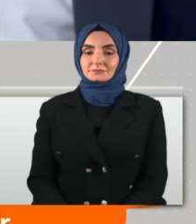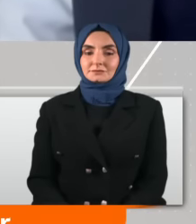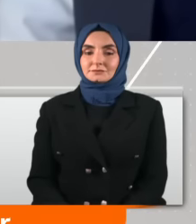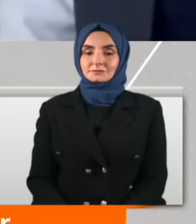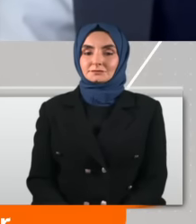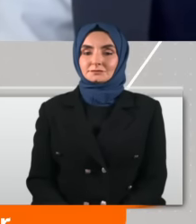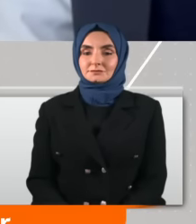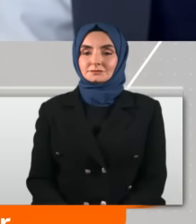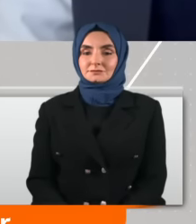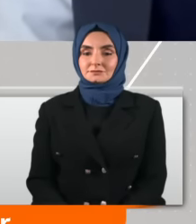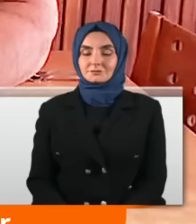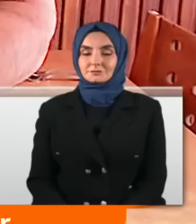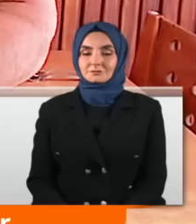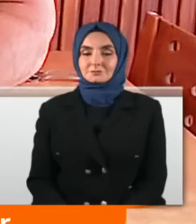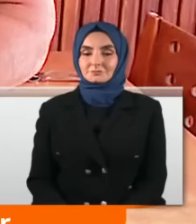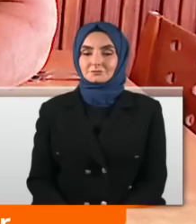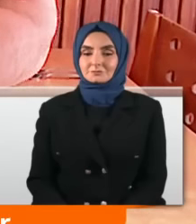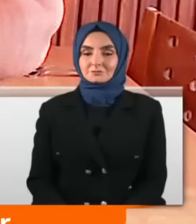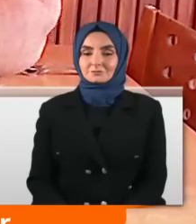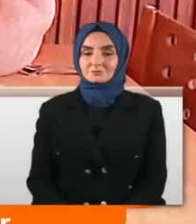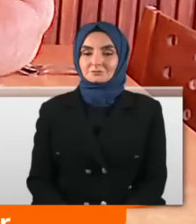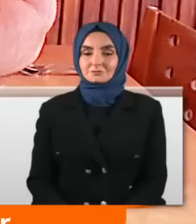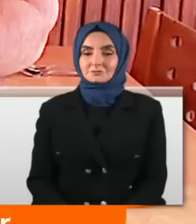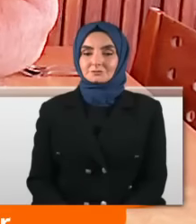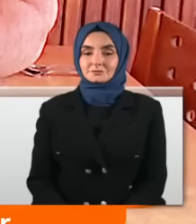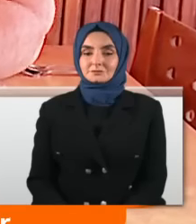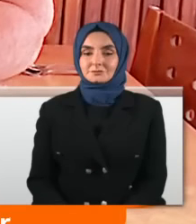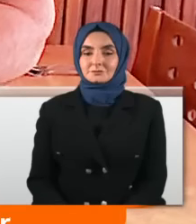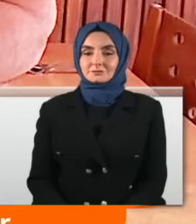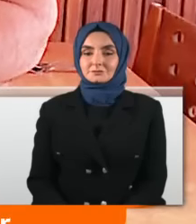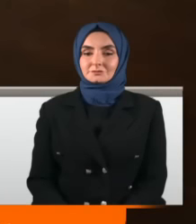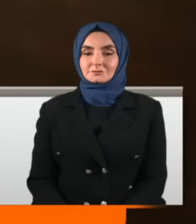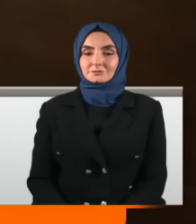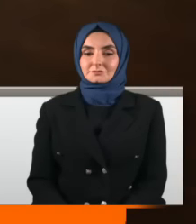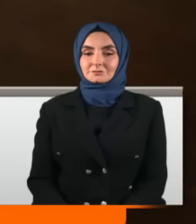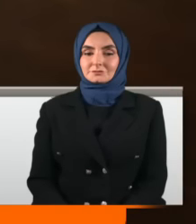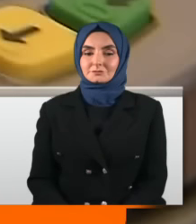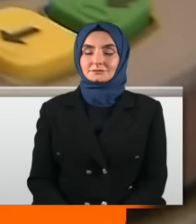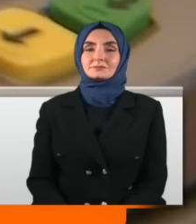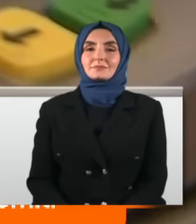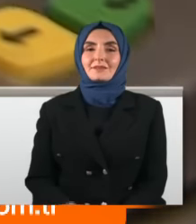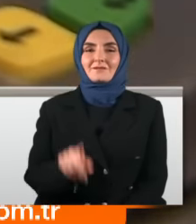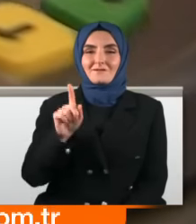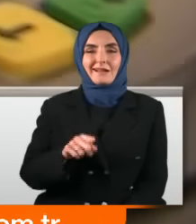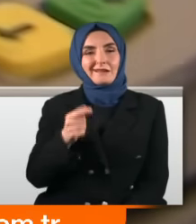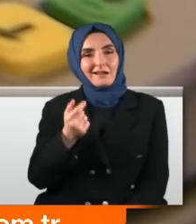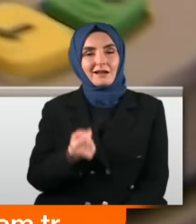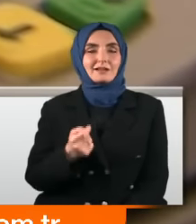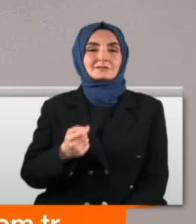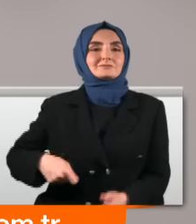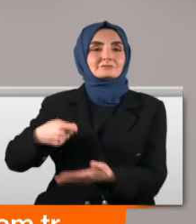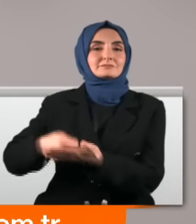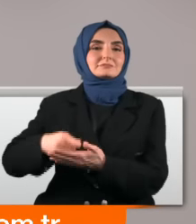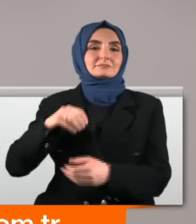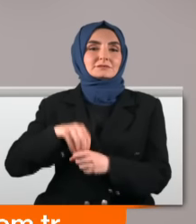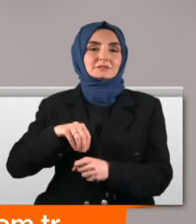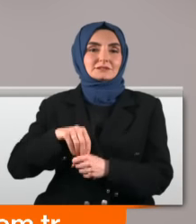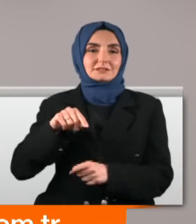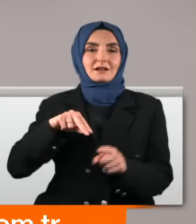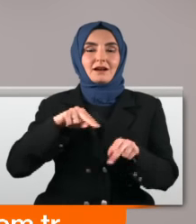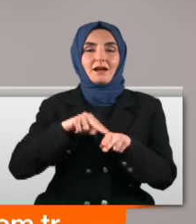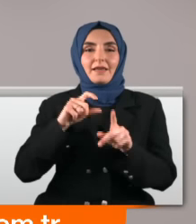KDV hırsızlığı başladı. Düzenleme istiyoruz ve ciddi denetim de istiyoruz. Daha az vergi ödemek için KDV tutarını düşük gösteren